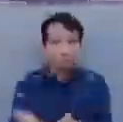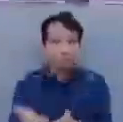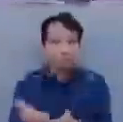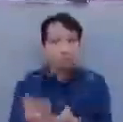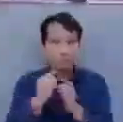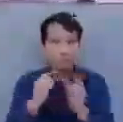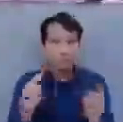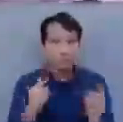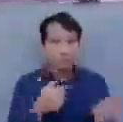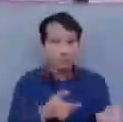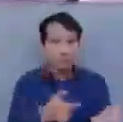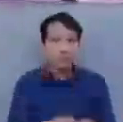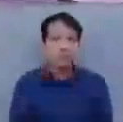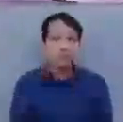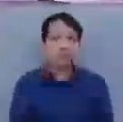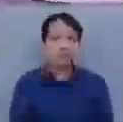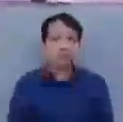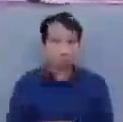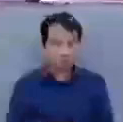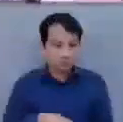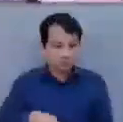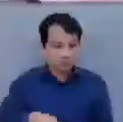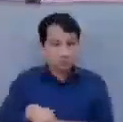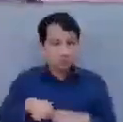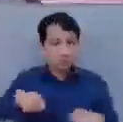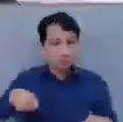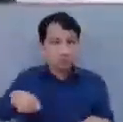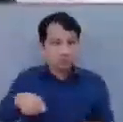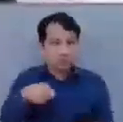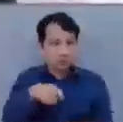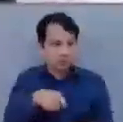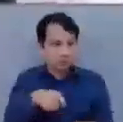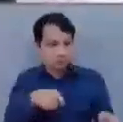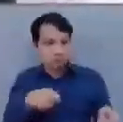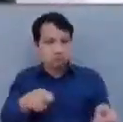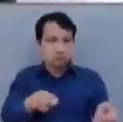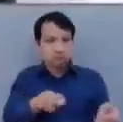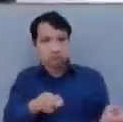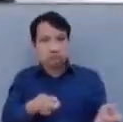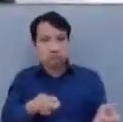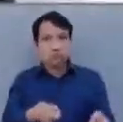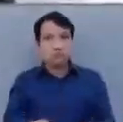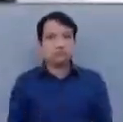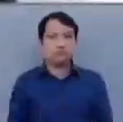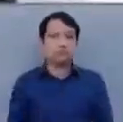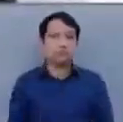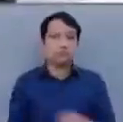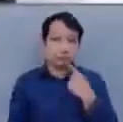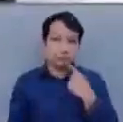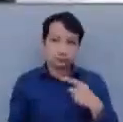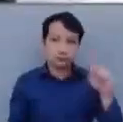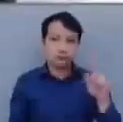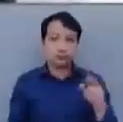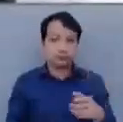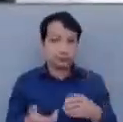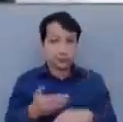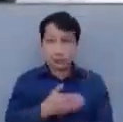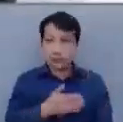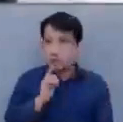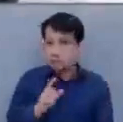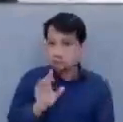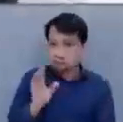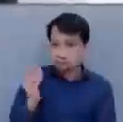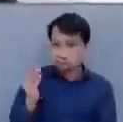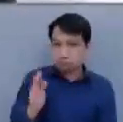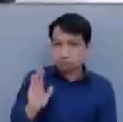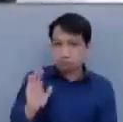holdup. Naglabas ng patalim ang suspect upang takutin ang biktima. Upon declaration ng holdup ng suspect,